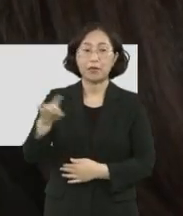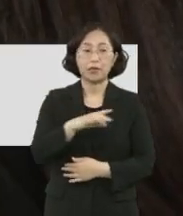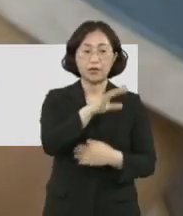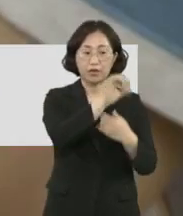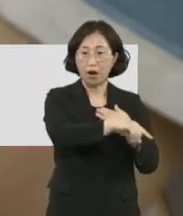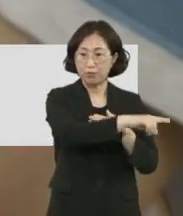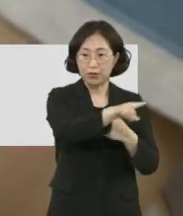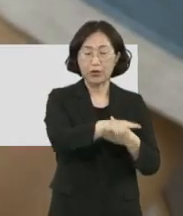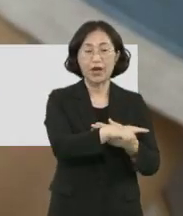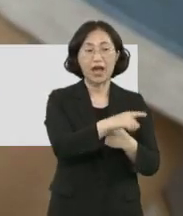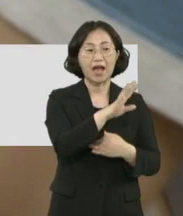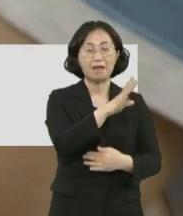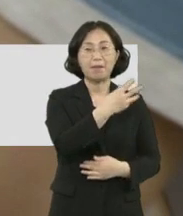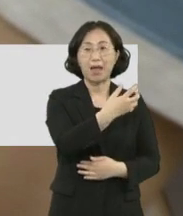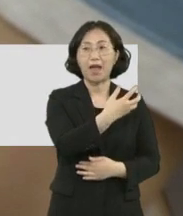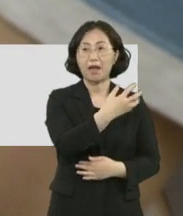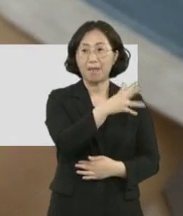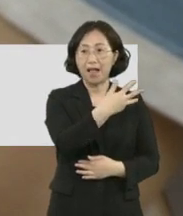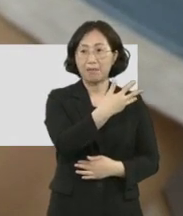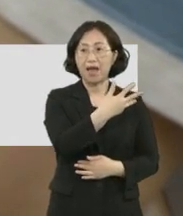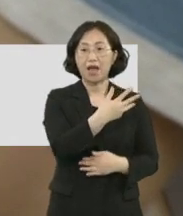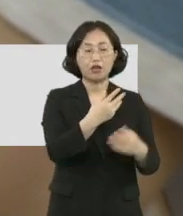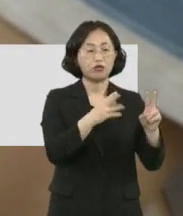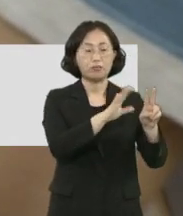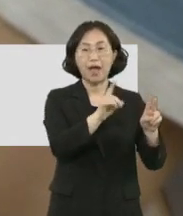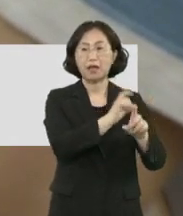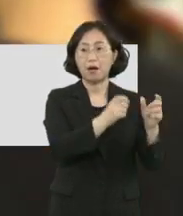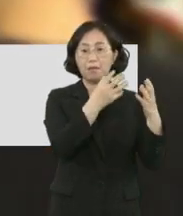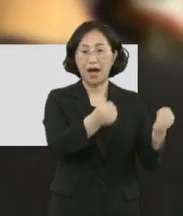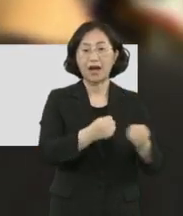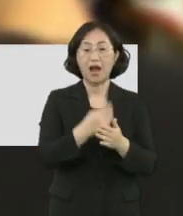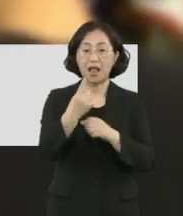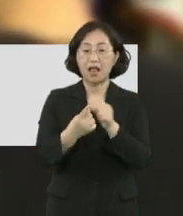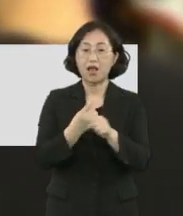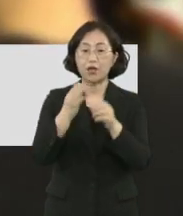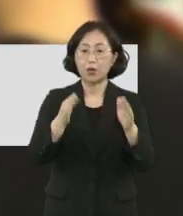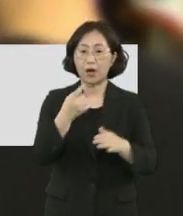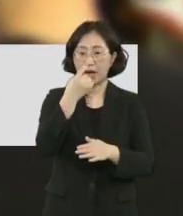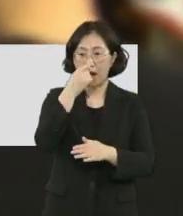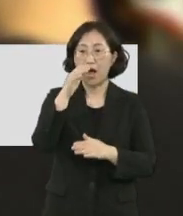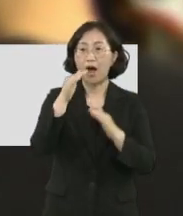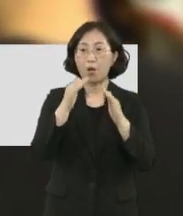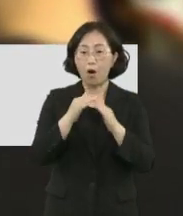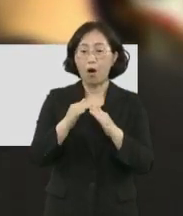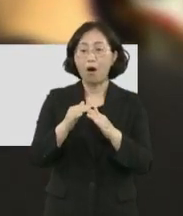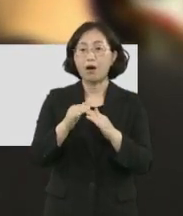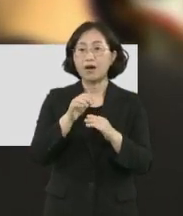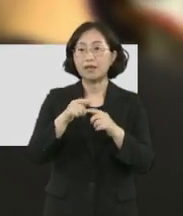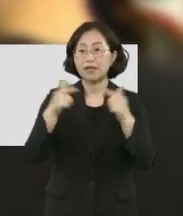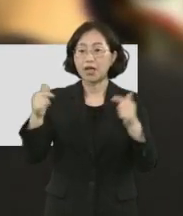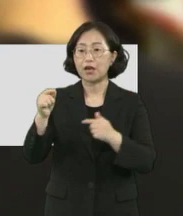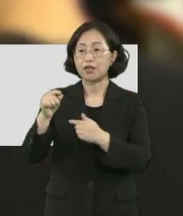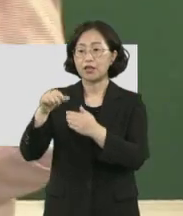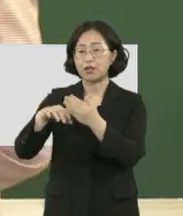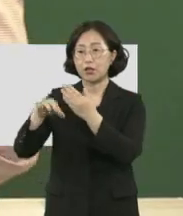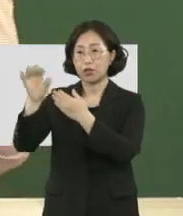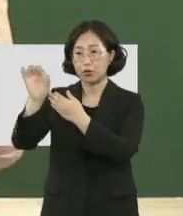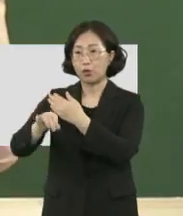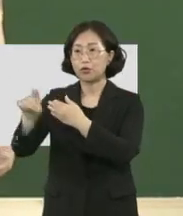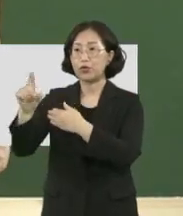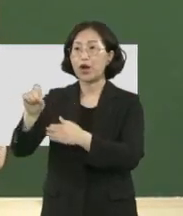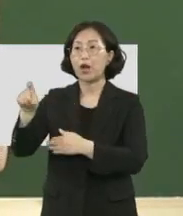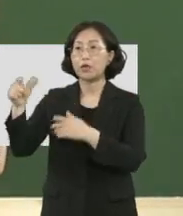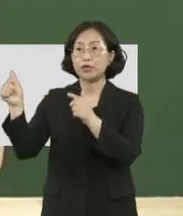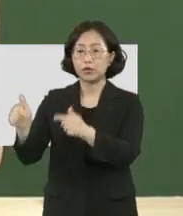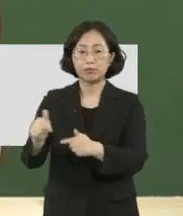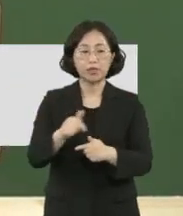서부 836곳으로 2배 가까이 많았고 최근 1년간 학원 증감률도 동부 11곳이 감소한